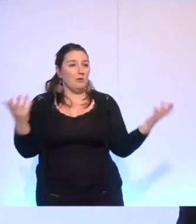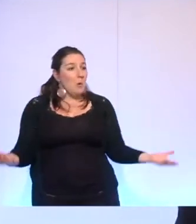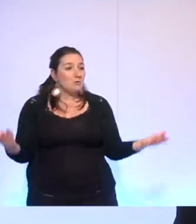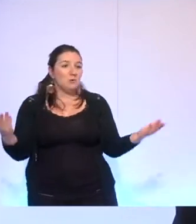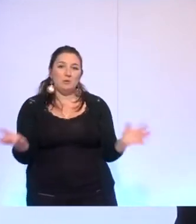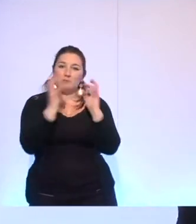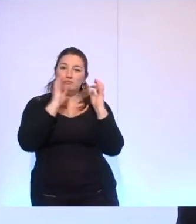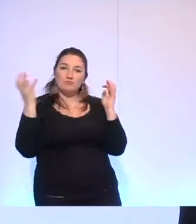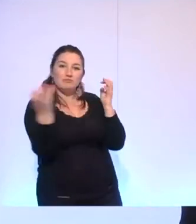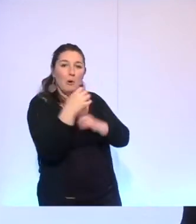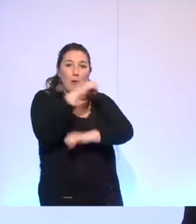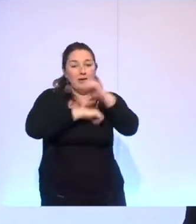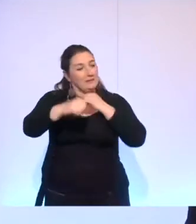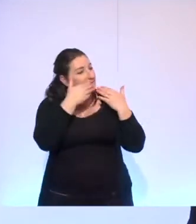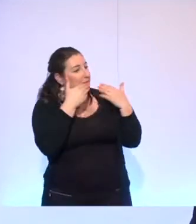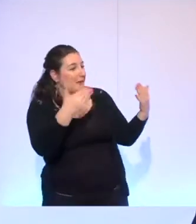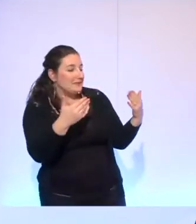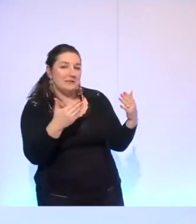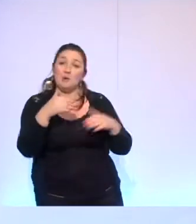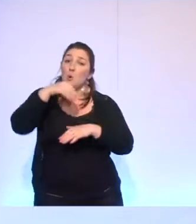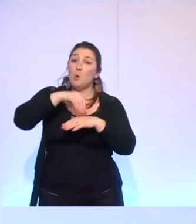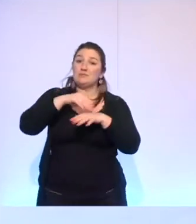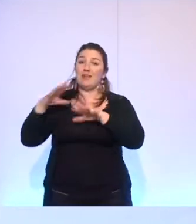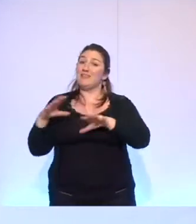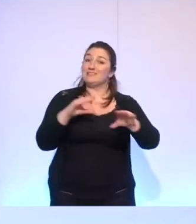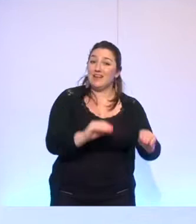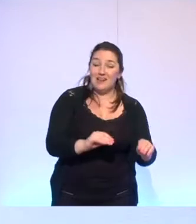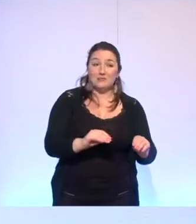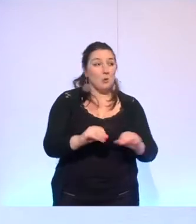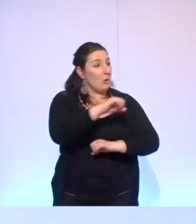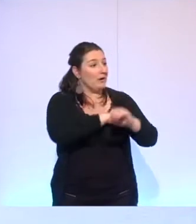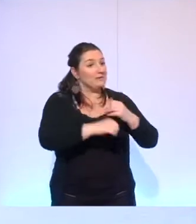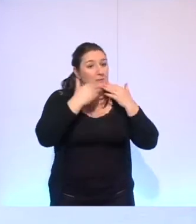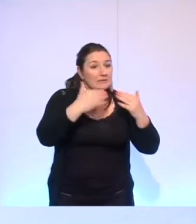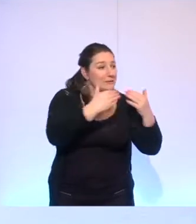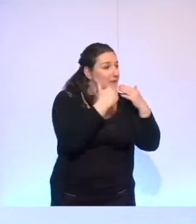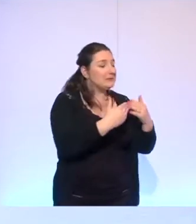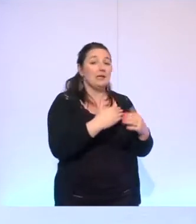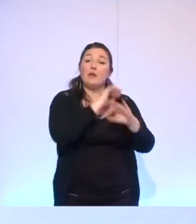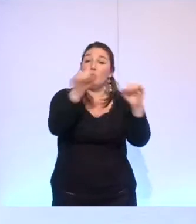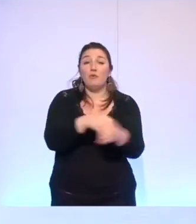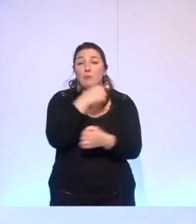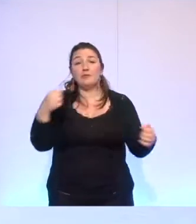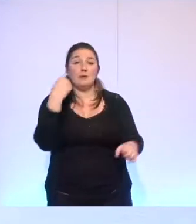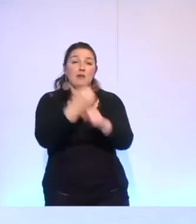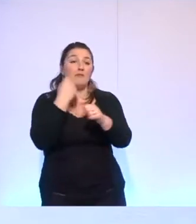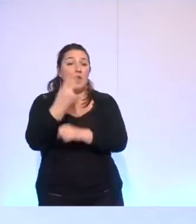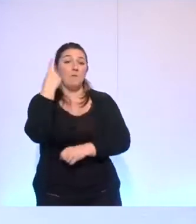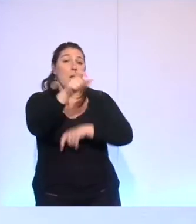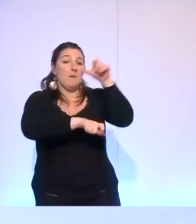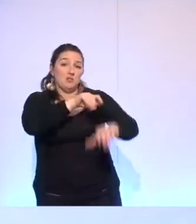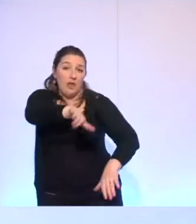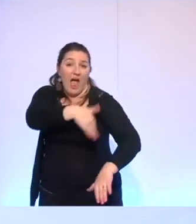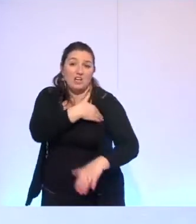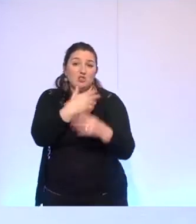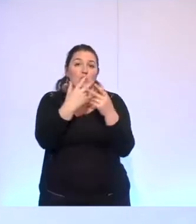aujourd'hui, le conseil d'installation, et permettez-moi de saluer le formidable travail mené par les agents de la ville de Grenoble, de la